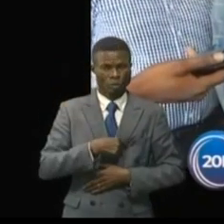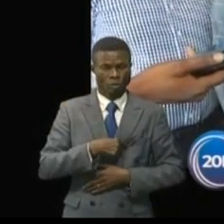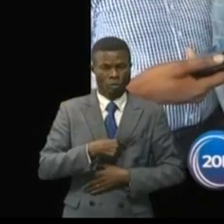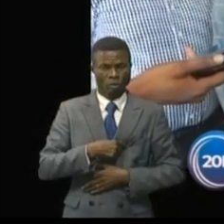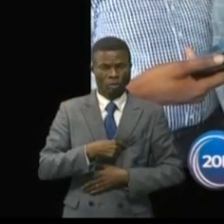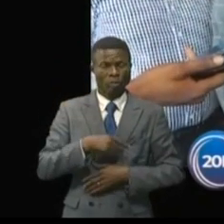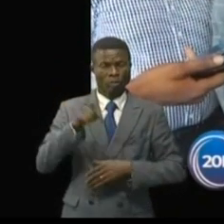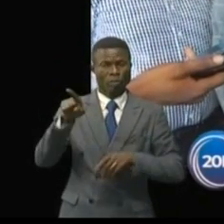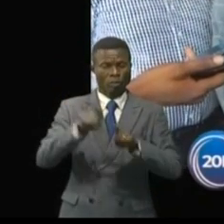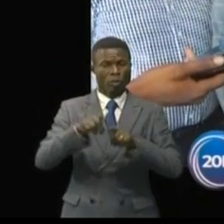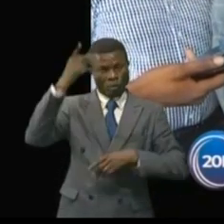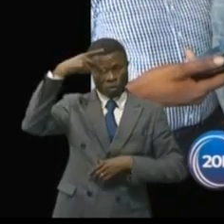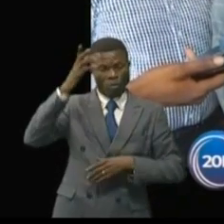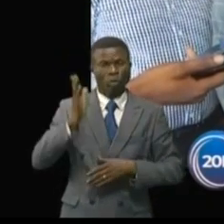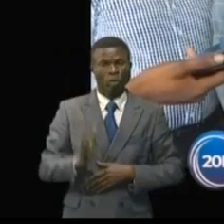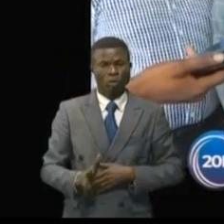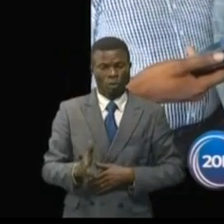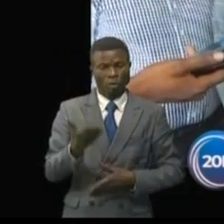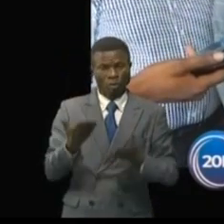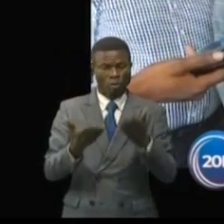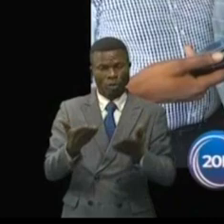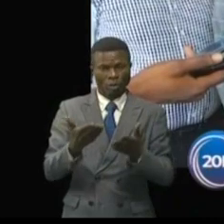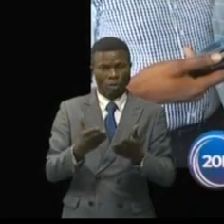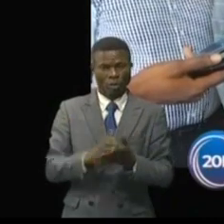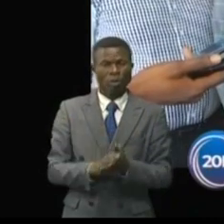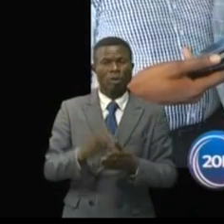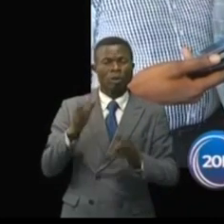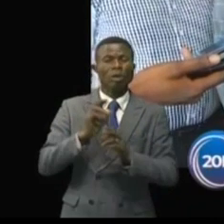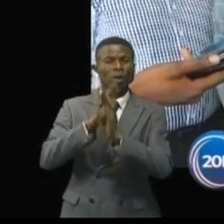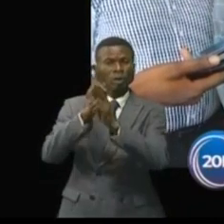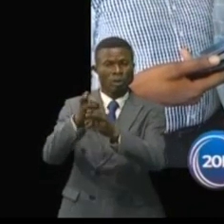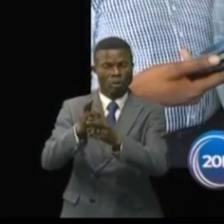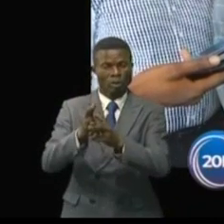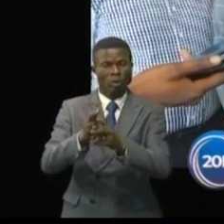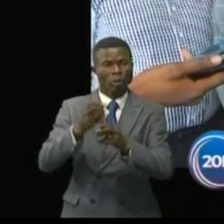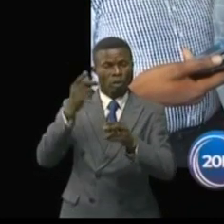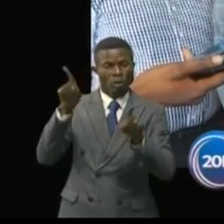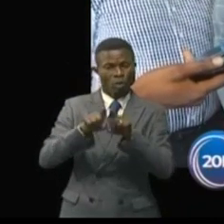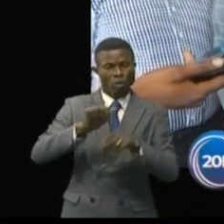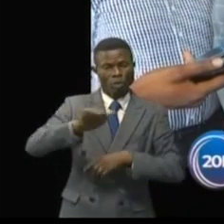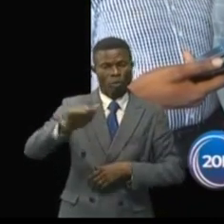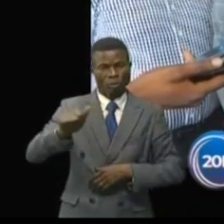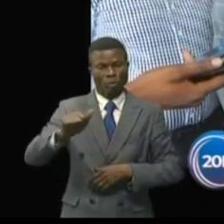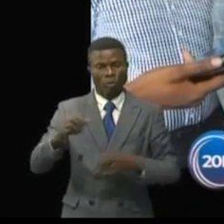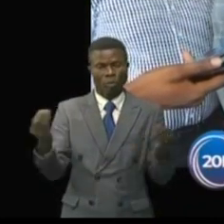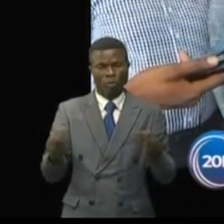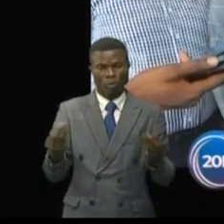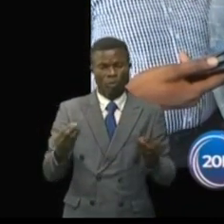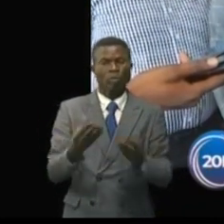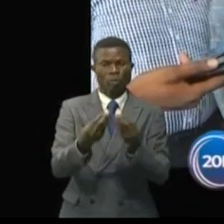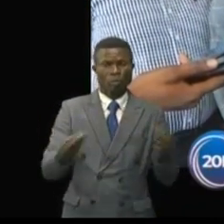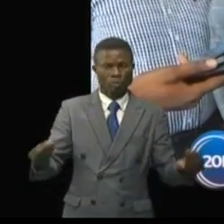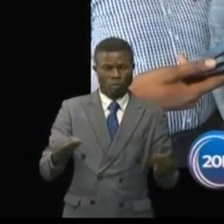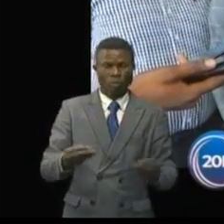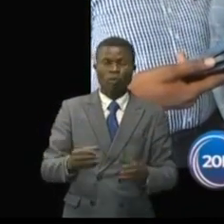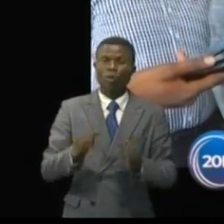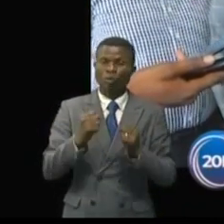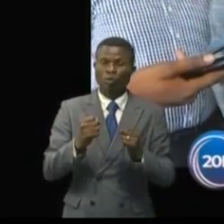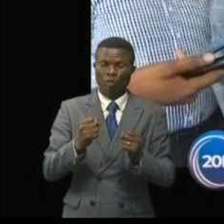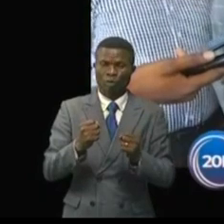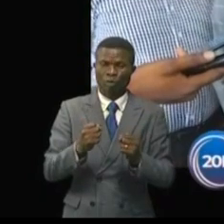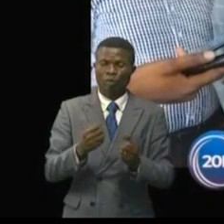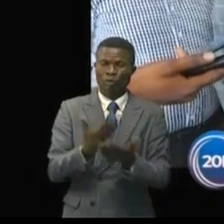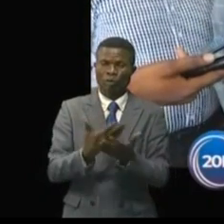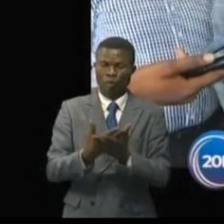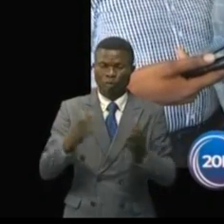en tant que politique, je pense qu'il va agir à sa manière pour que des solutions durables soient